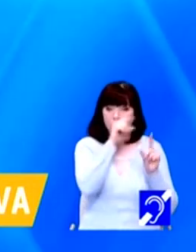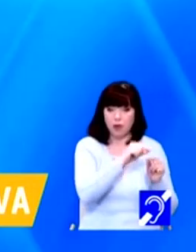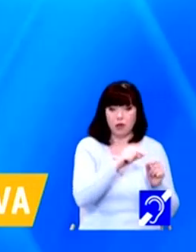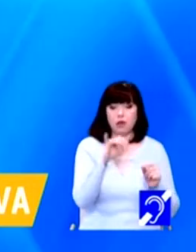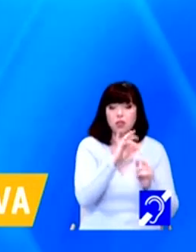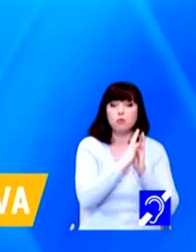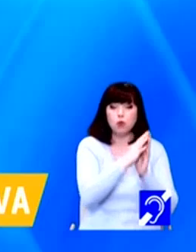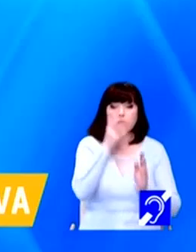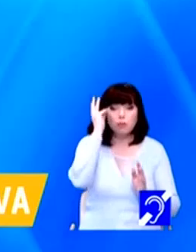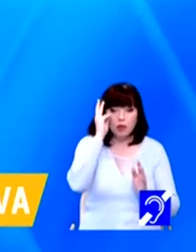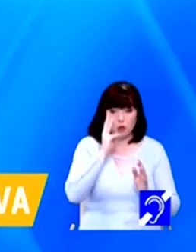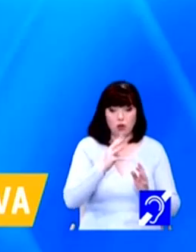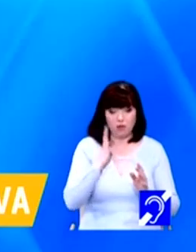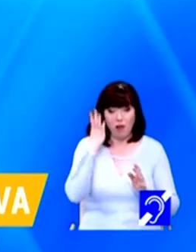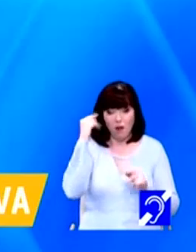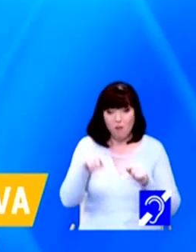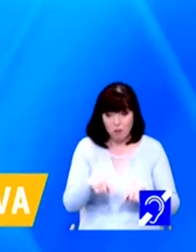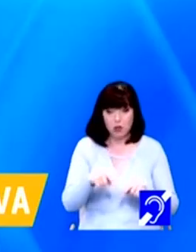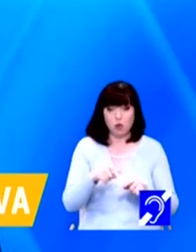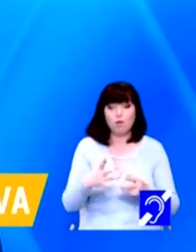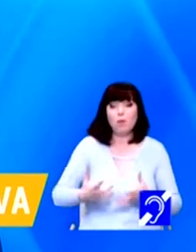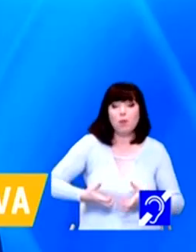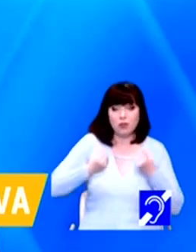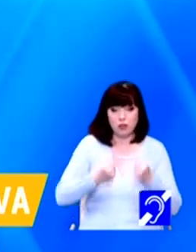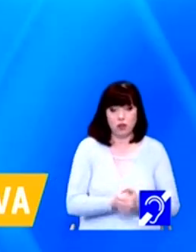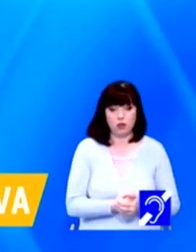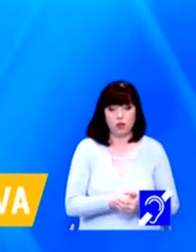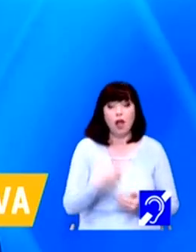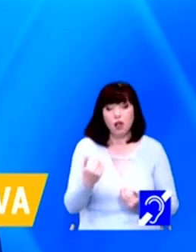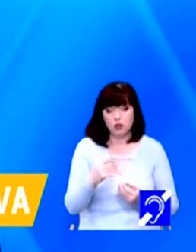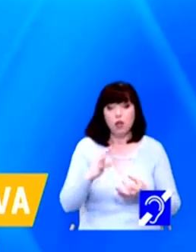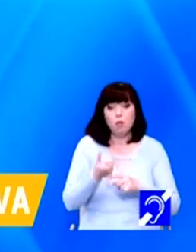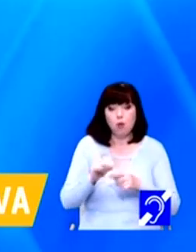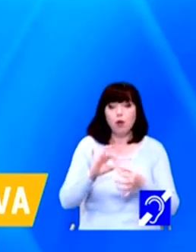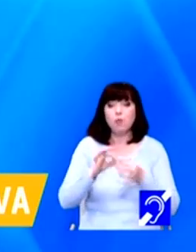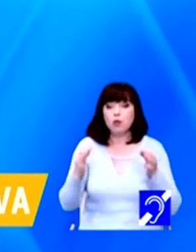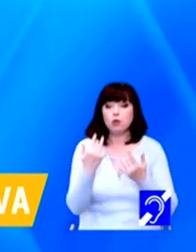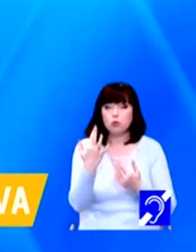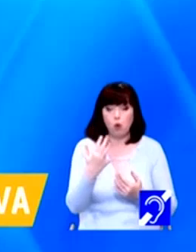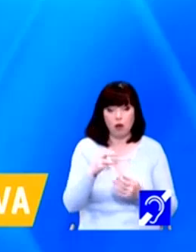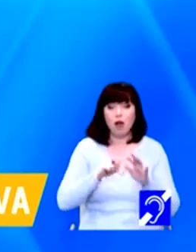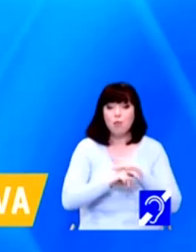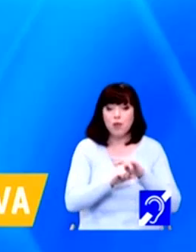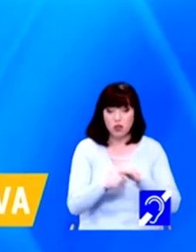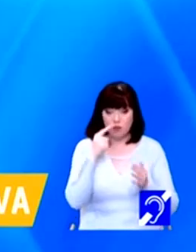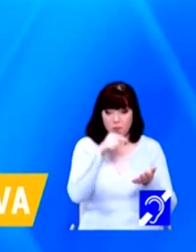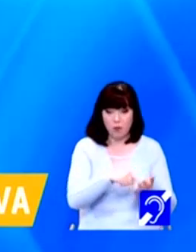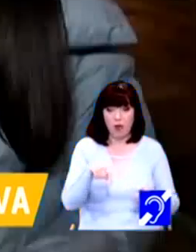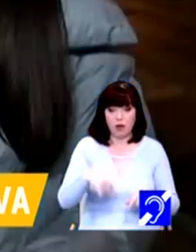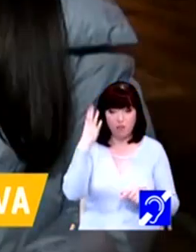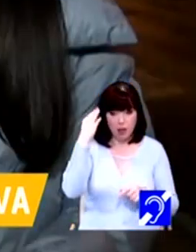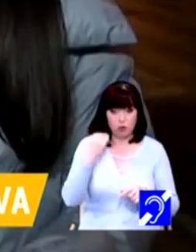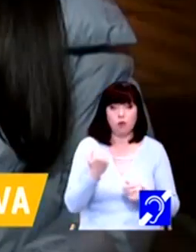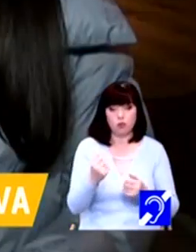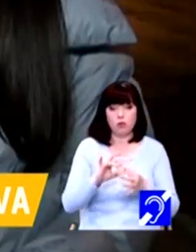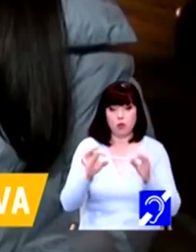sprijinul ambasadelor din Republica Moldova. Mai multe detalii despre numărul refugiaților care au intrat în Republica Moldova are colega mea,